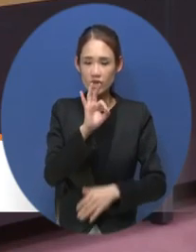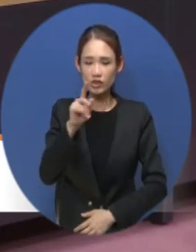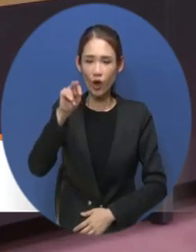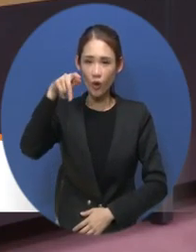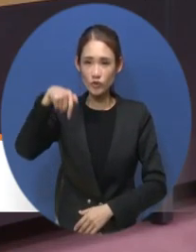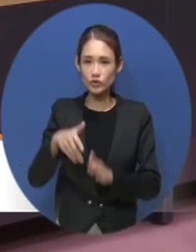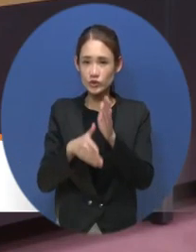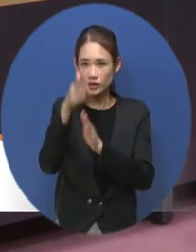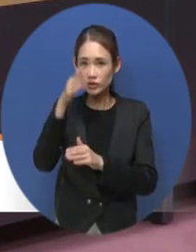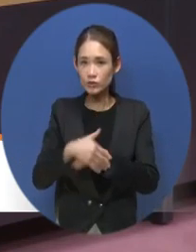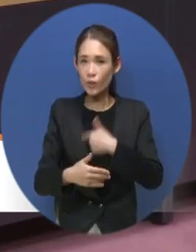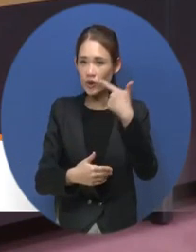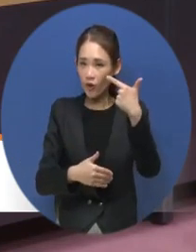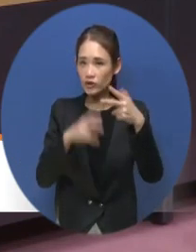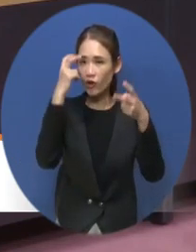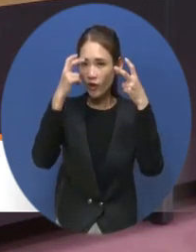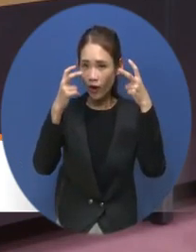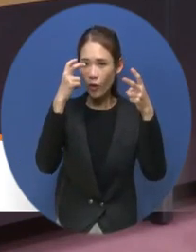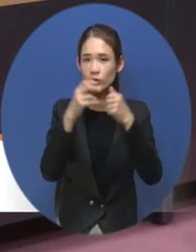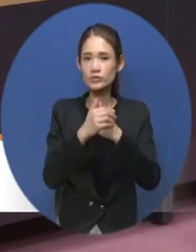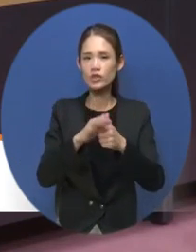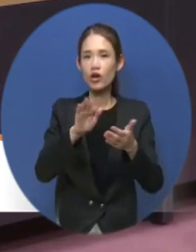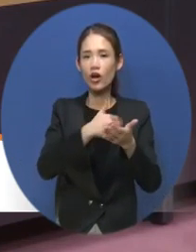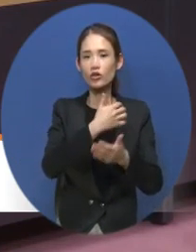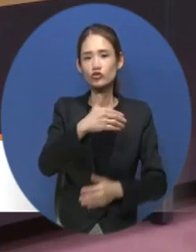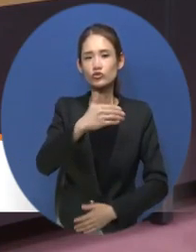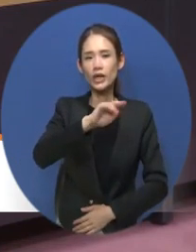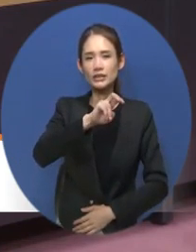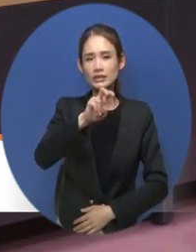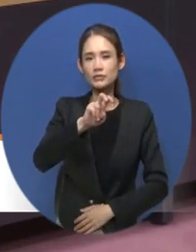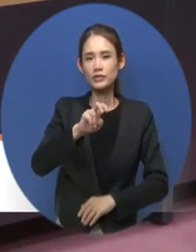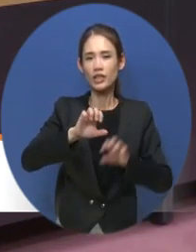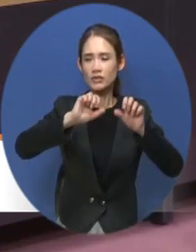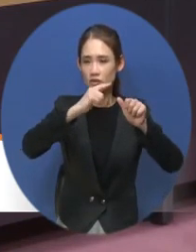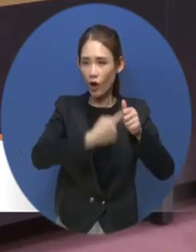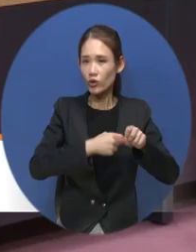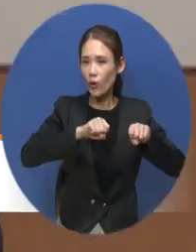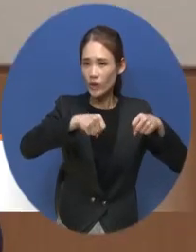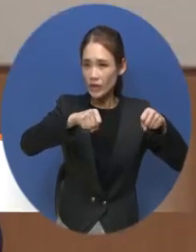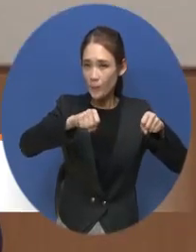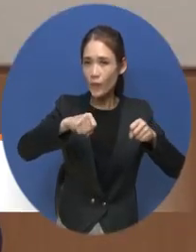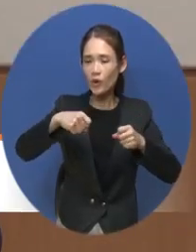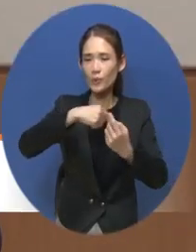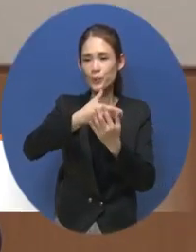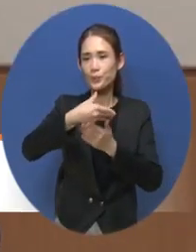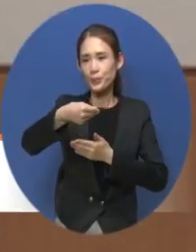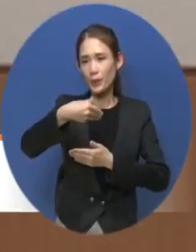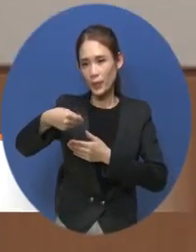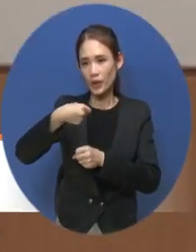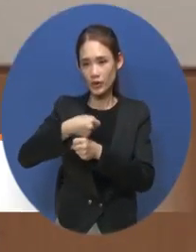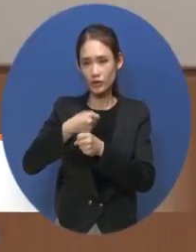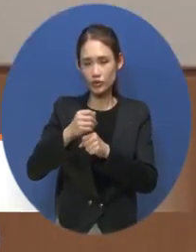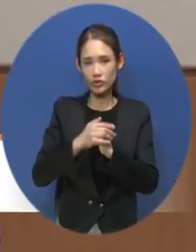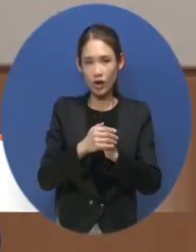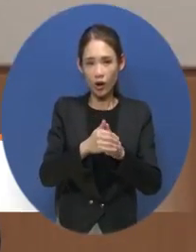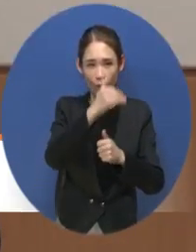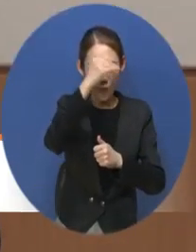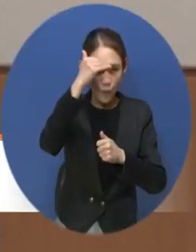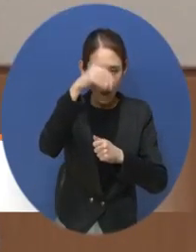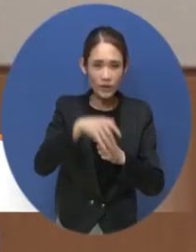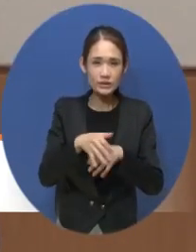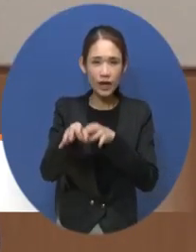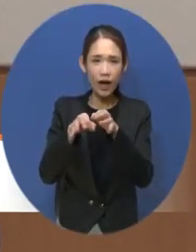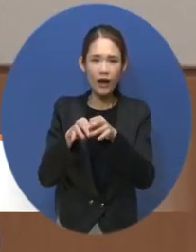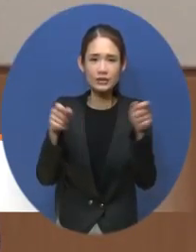여수시에는 6개의 대여업체가 약 920대의 전동킥보드를 운영하고 있으며 관광지와 상가 지역을 중심으로